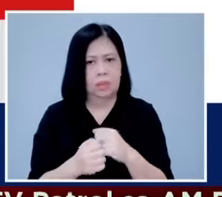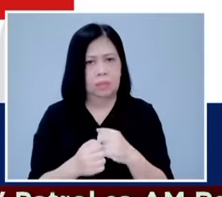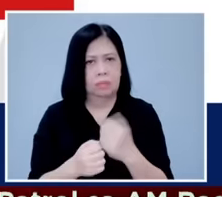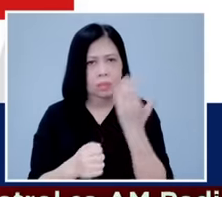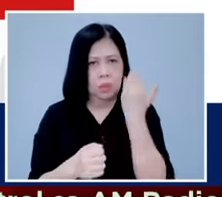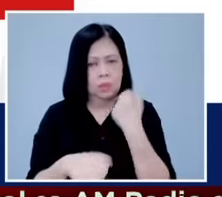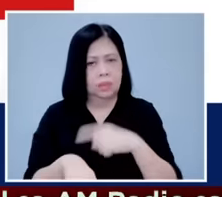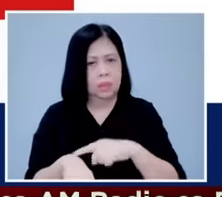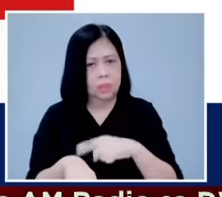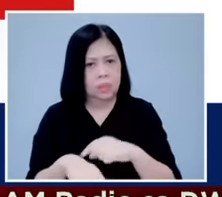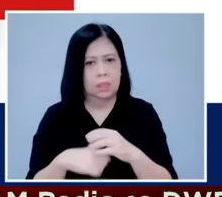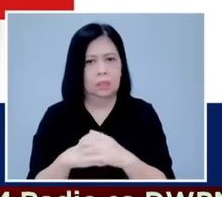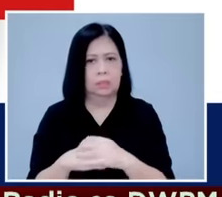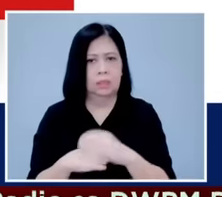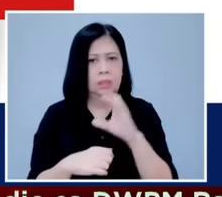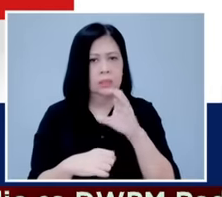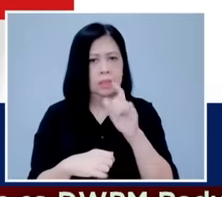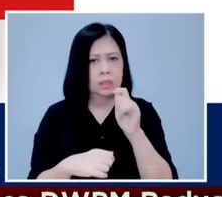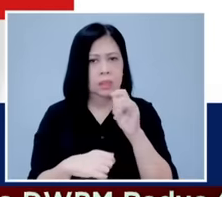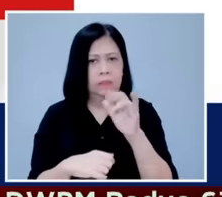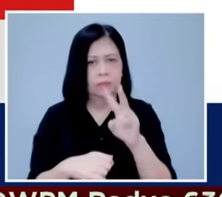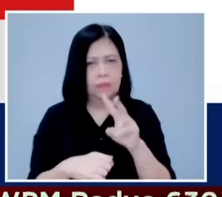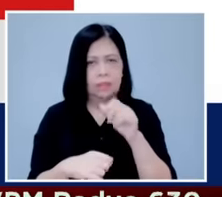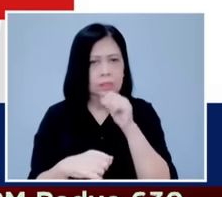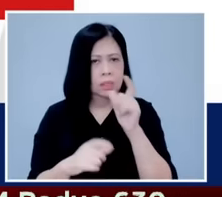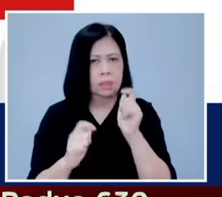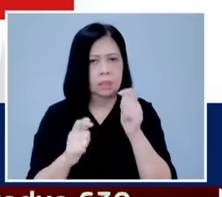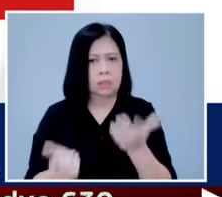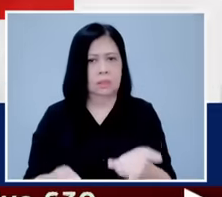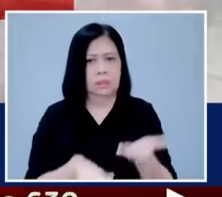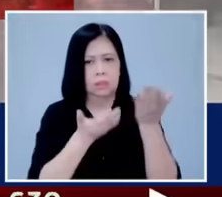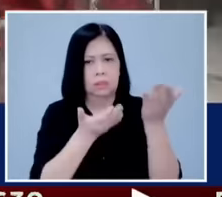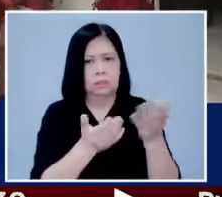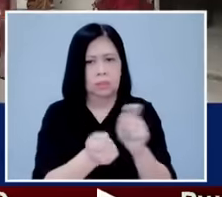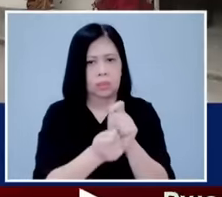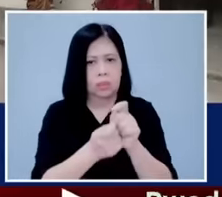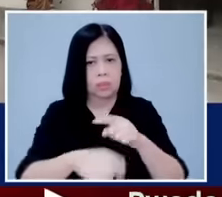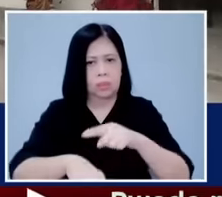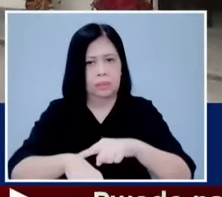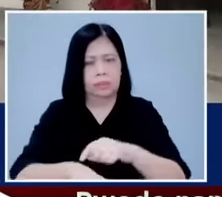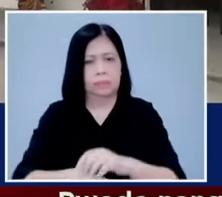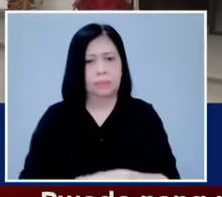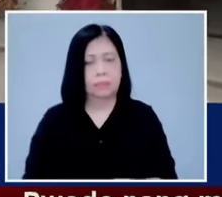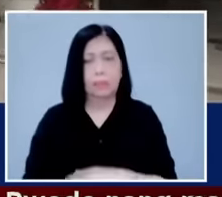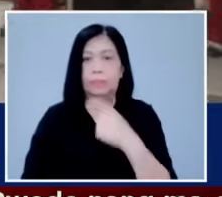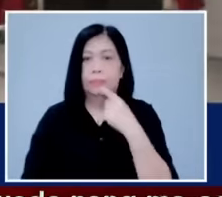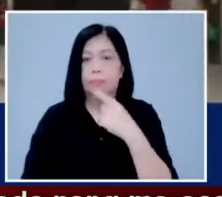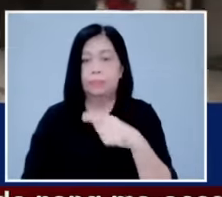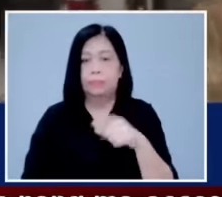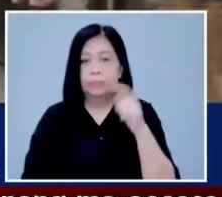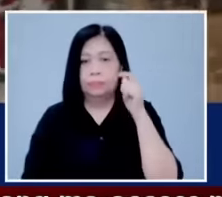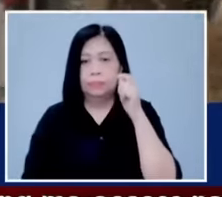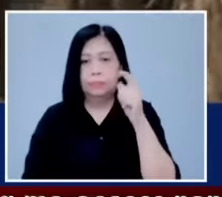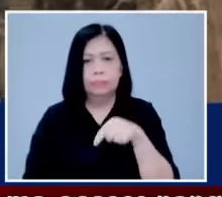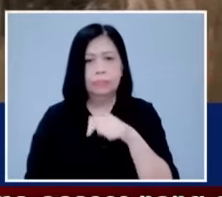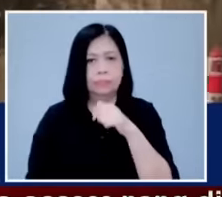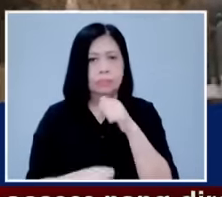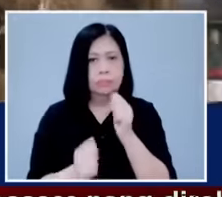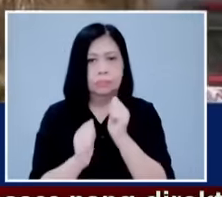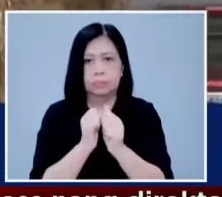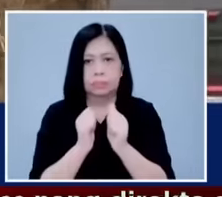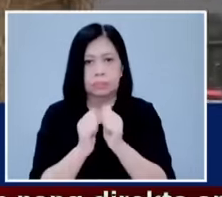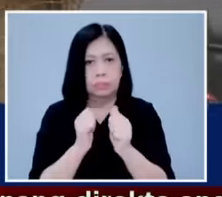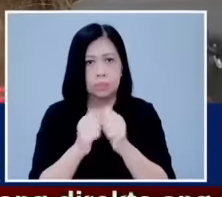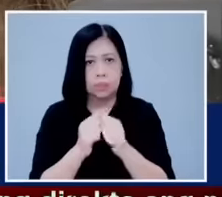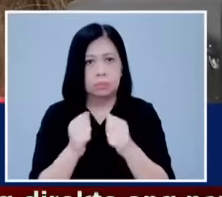sa CCTV footage hindi kagad namin na-submit sa kanila on time. Ayon pa kay Torion, hindi naman ibig sabihin na